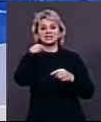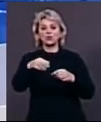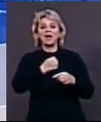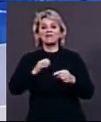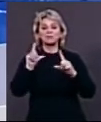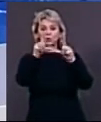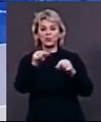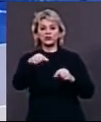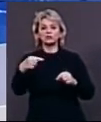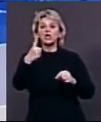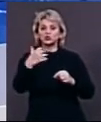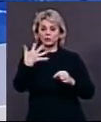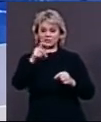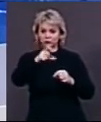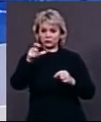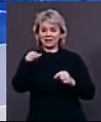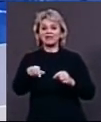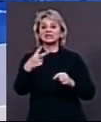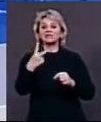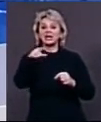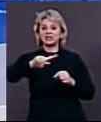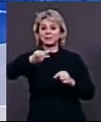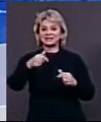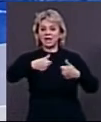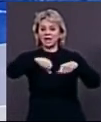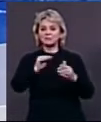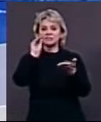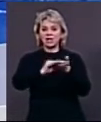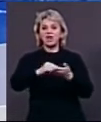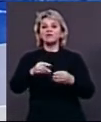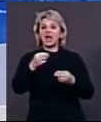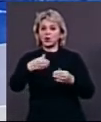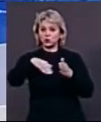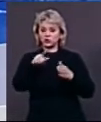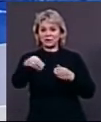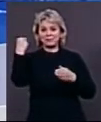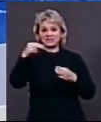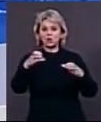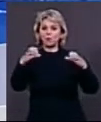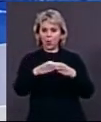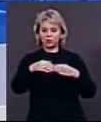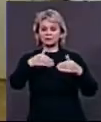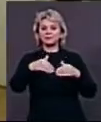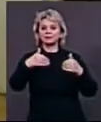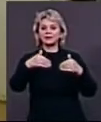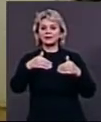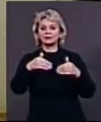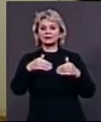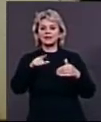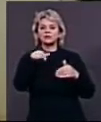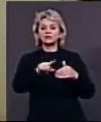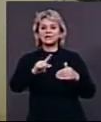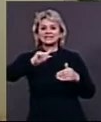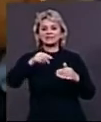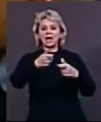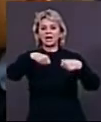армию отправятся 1500 человек. А двоих призывная комиссия определила в элитный президентский полк. Товарищ представитель